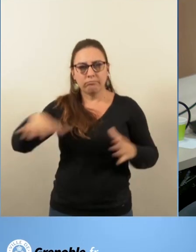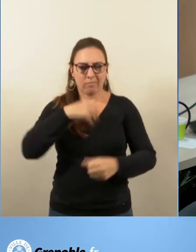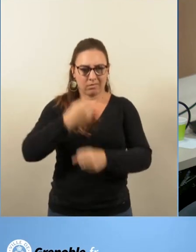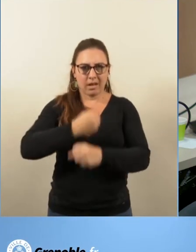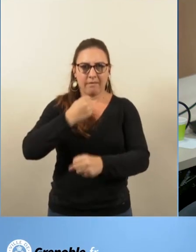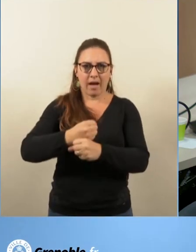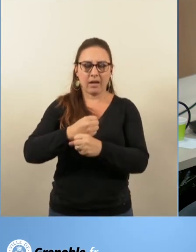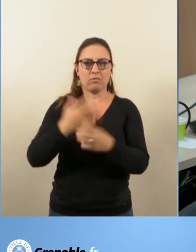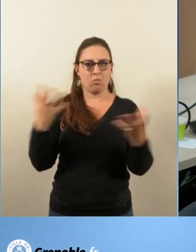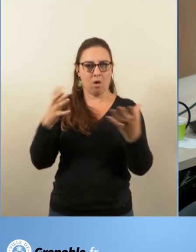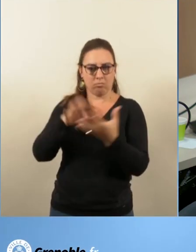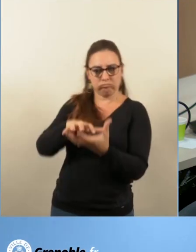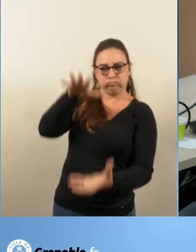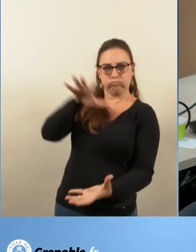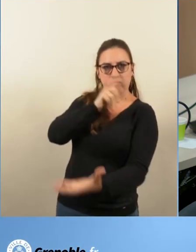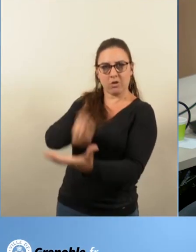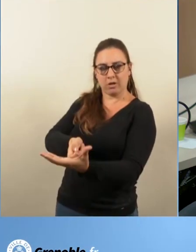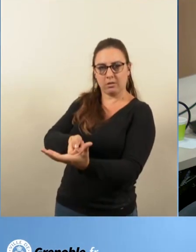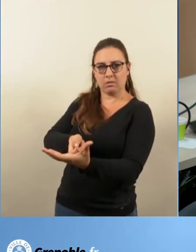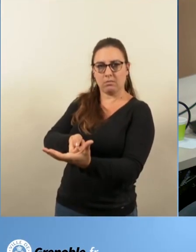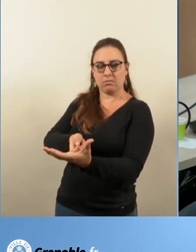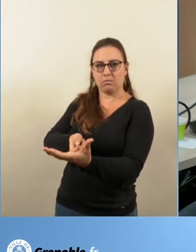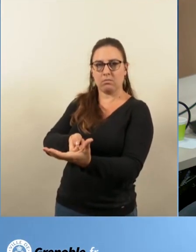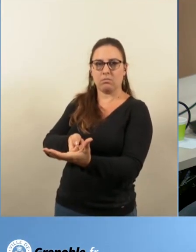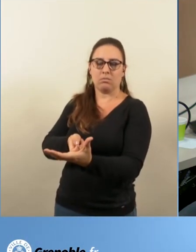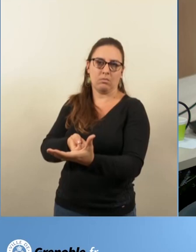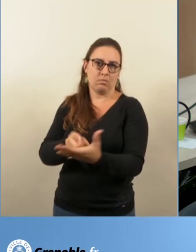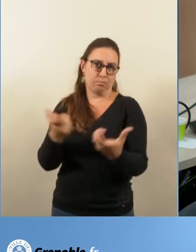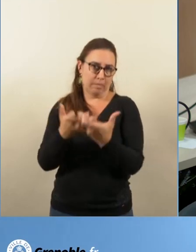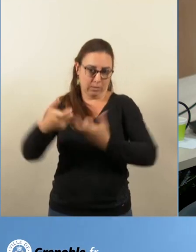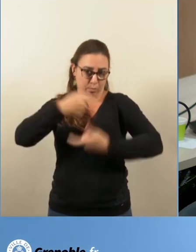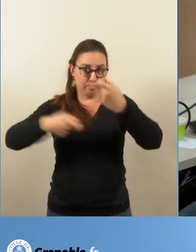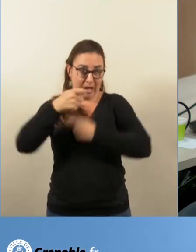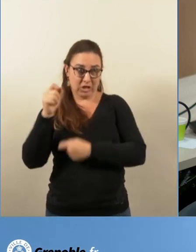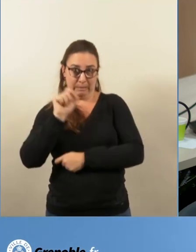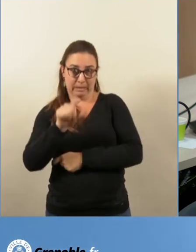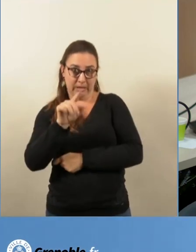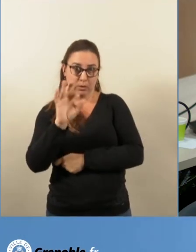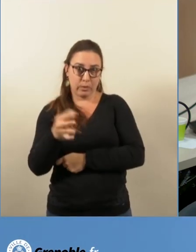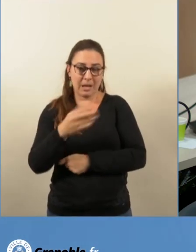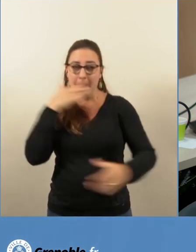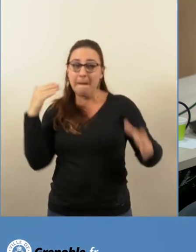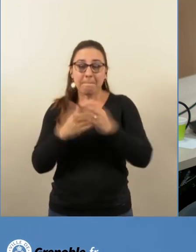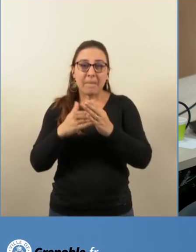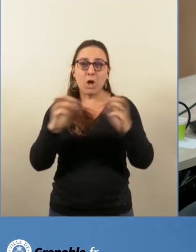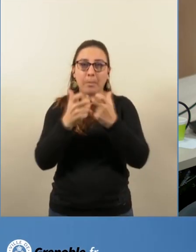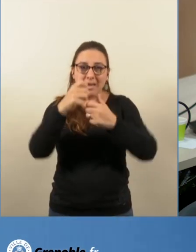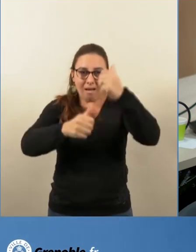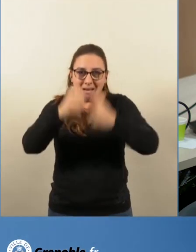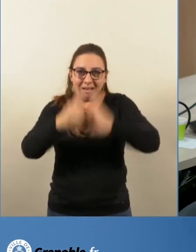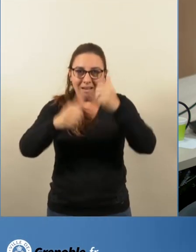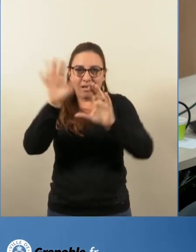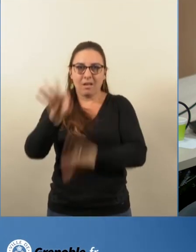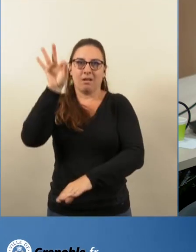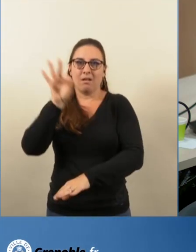acheté donc pour ces marchés dans des conditions au meilleur prix avec y compris